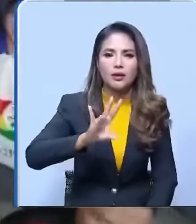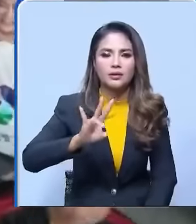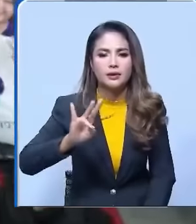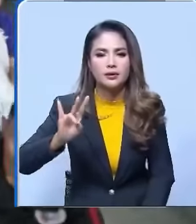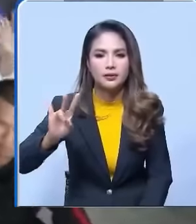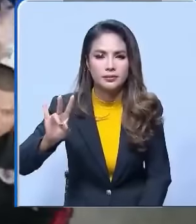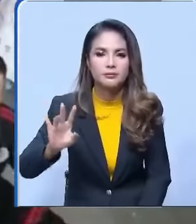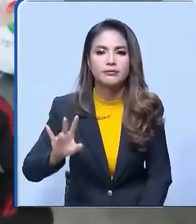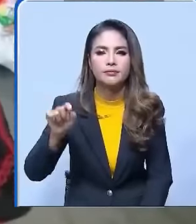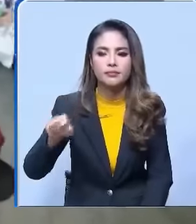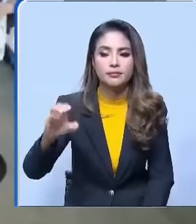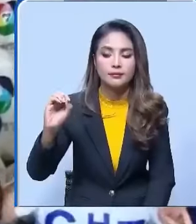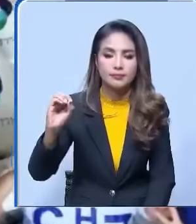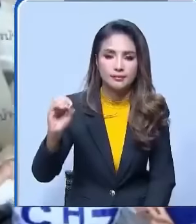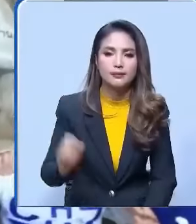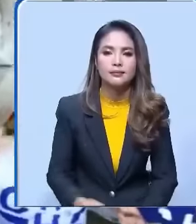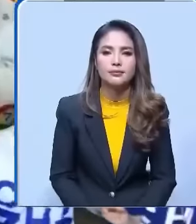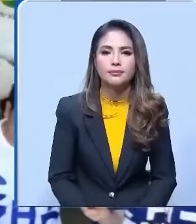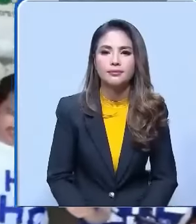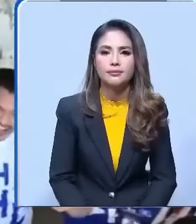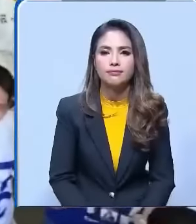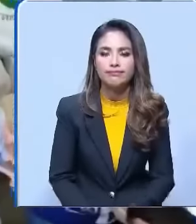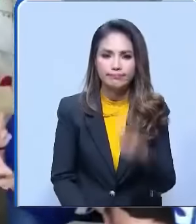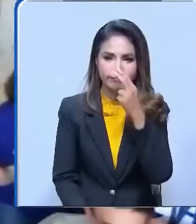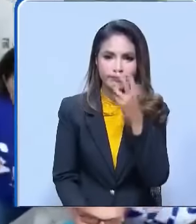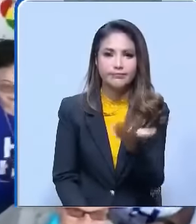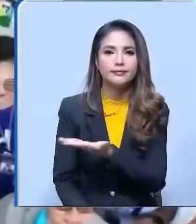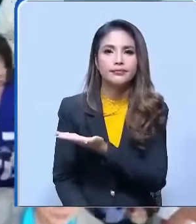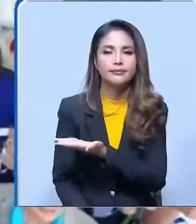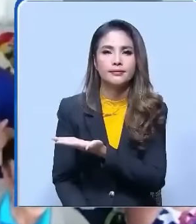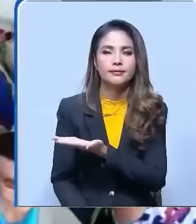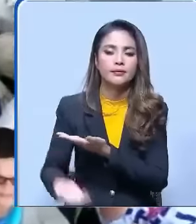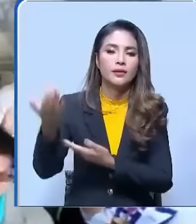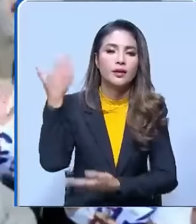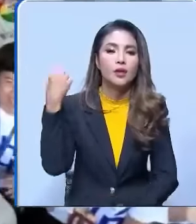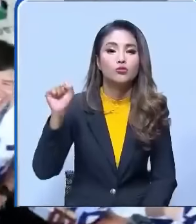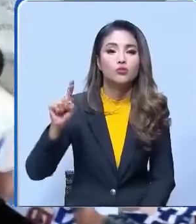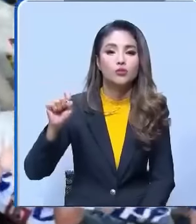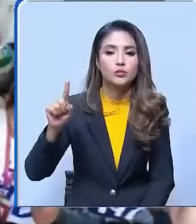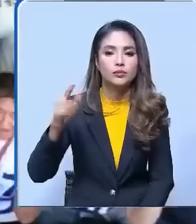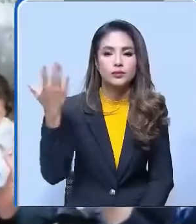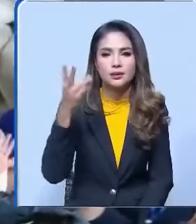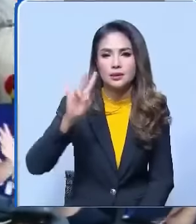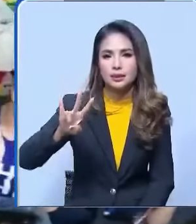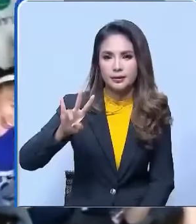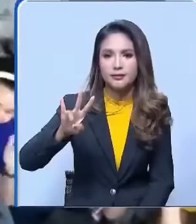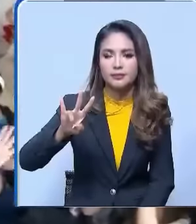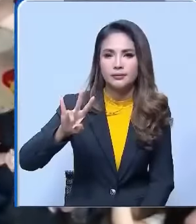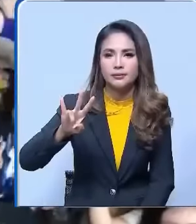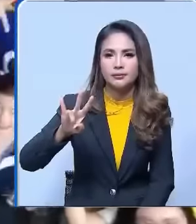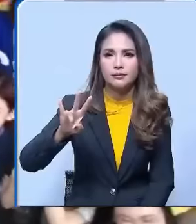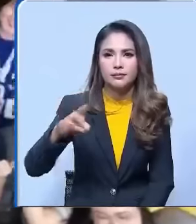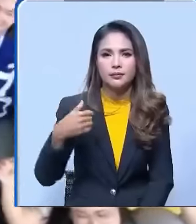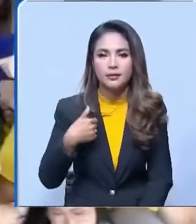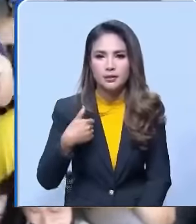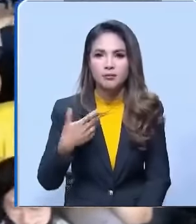024957777กด0ค่ะ ส่วนที่คุณผู้ชมเห็นอยู่เนี่ยเป็นภาพบรรยากาศนะคะเมื่อวันศุกร์ที่ผ่านมาที่ช่อง 7HD ของเรานี่แหละก็มีทั้งบรรดา